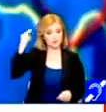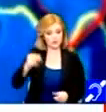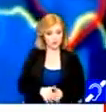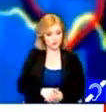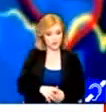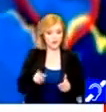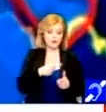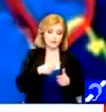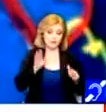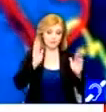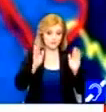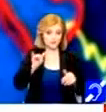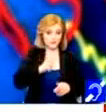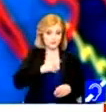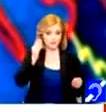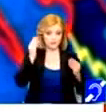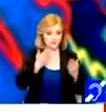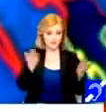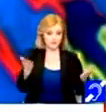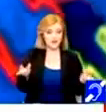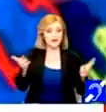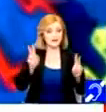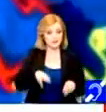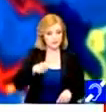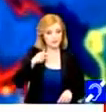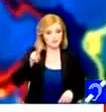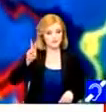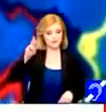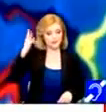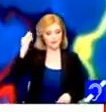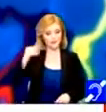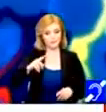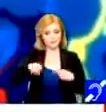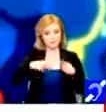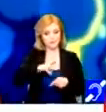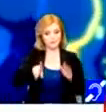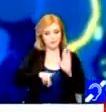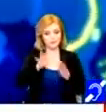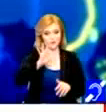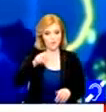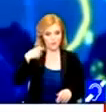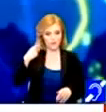unde așteptăm opiniile dumneavoastră. Rămâneți cu TVR Moldova, unde în câteva minute începe emisiunea Punctul pe